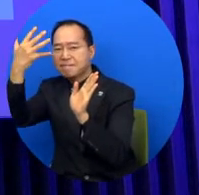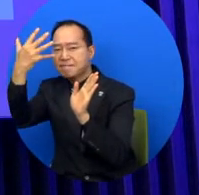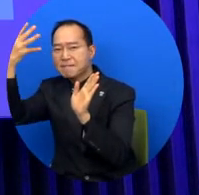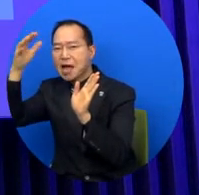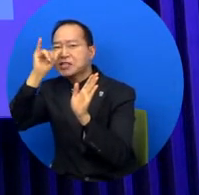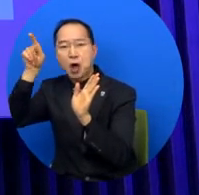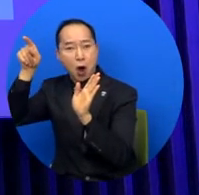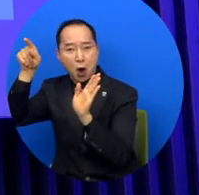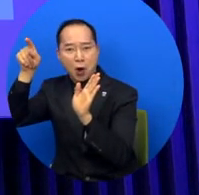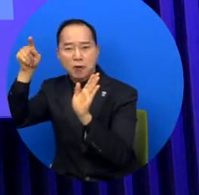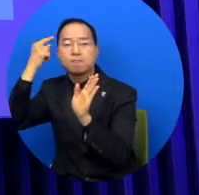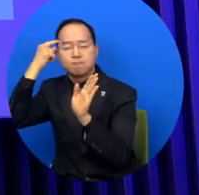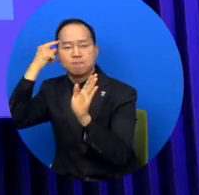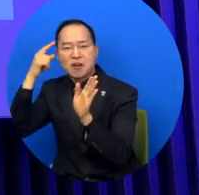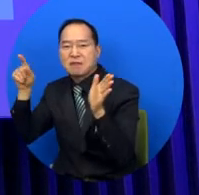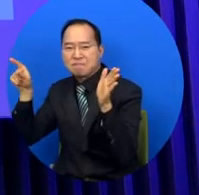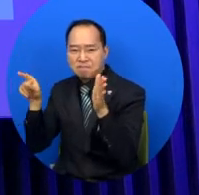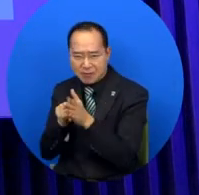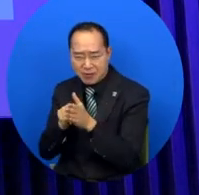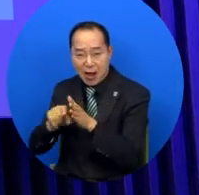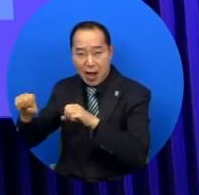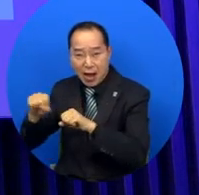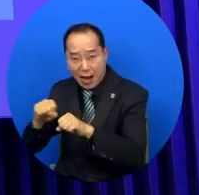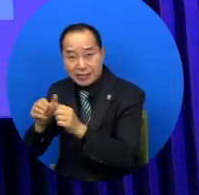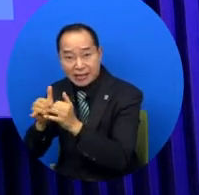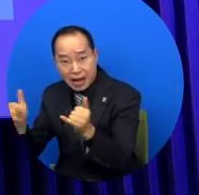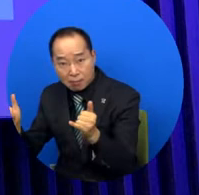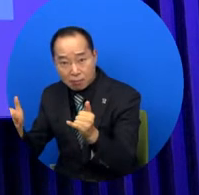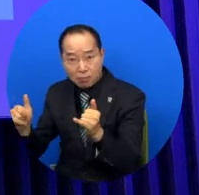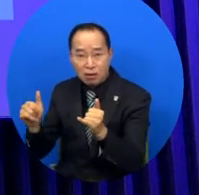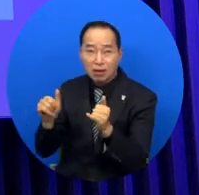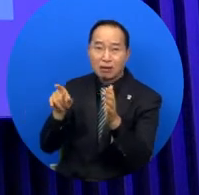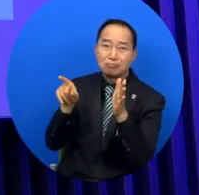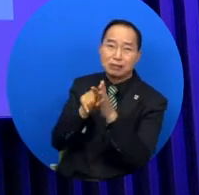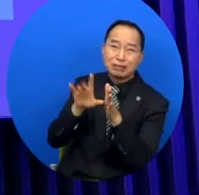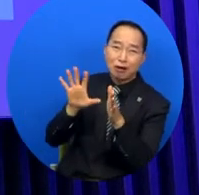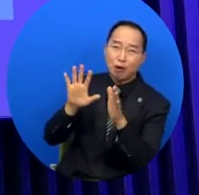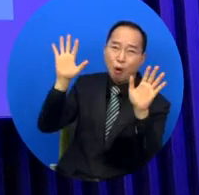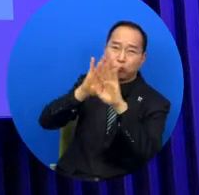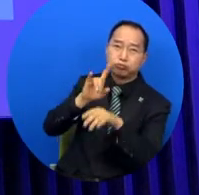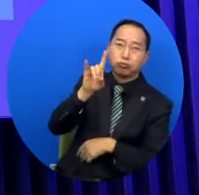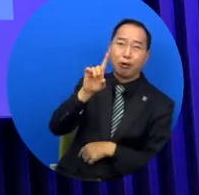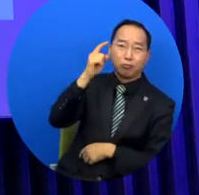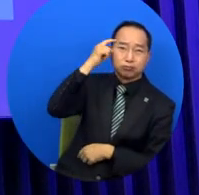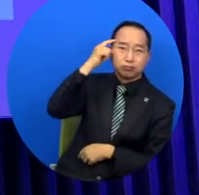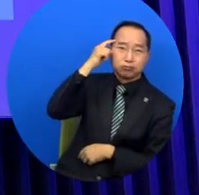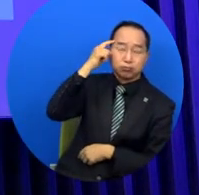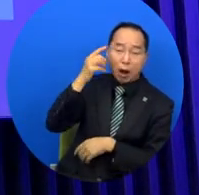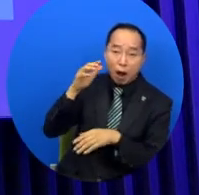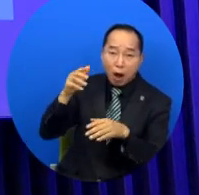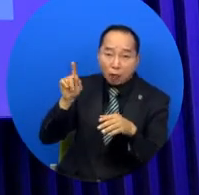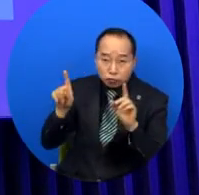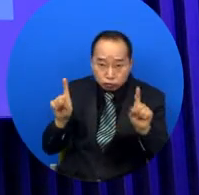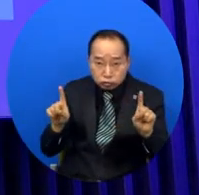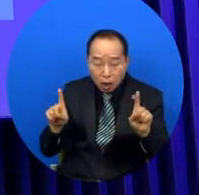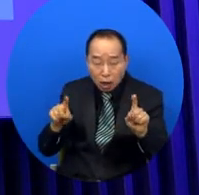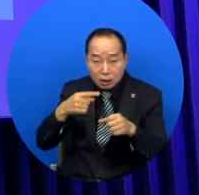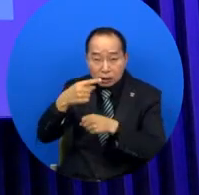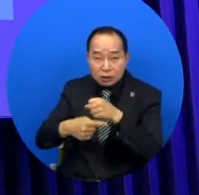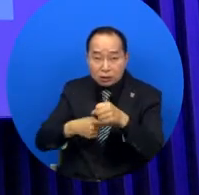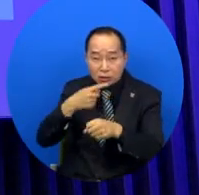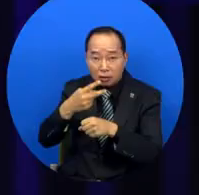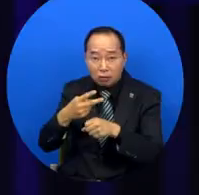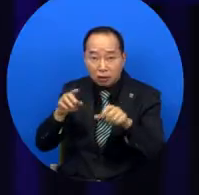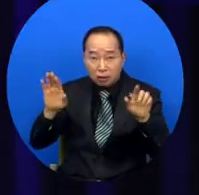silver lining이 반짝이는 뒷면이 있어. 라고 믿는 사람하고 안 믿는 사람의 1, 2년, 3년 후의 결과가 다를